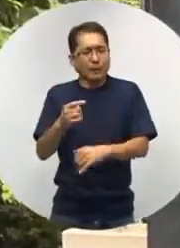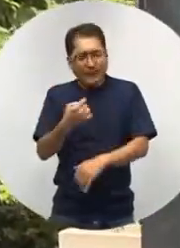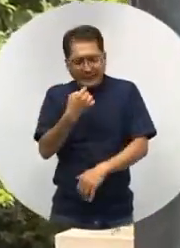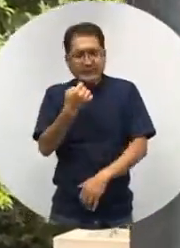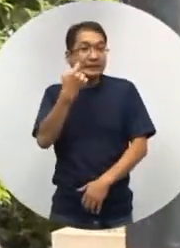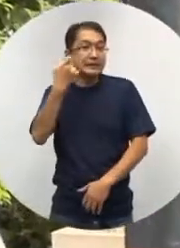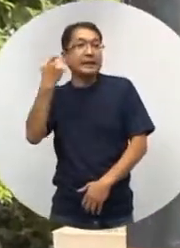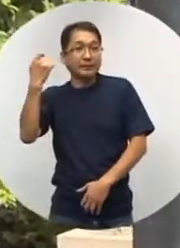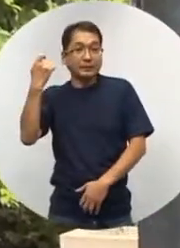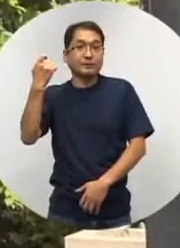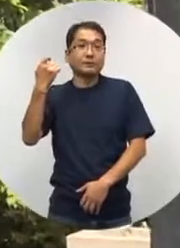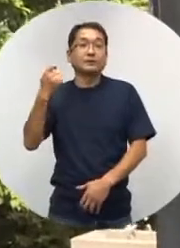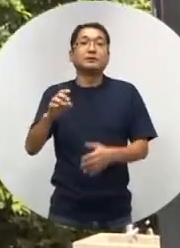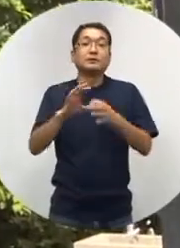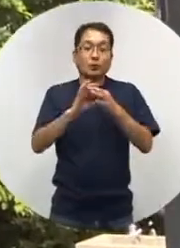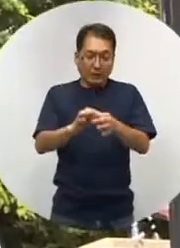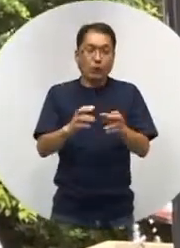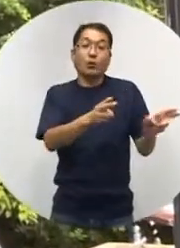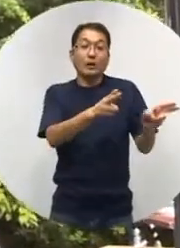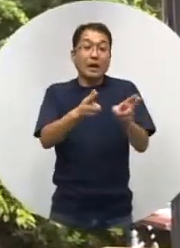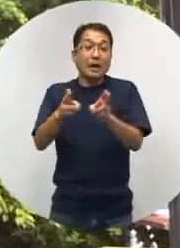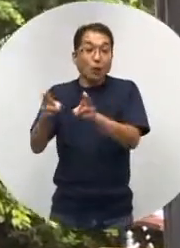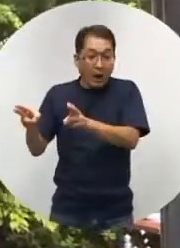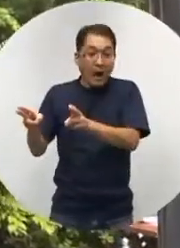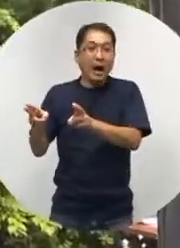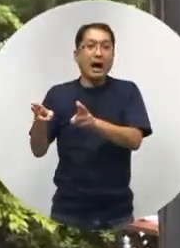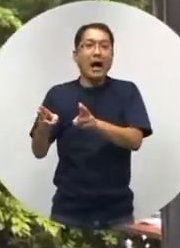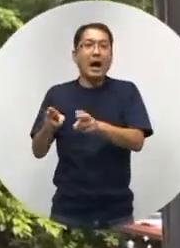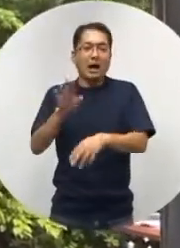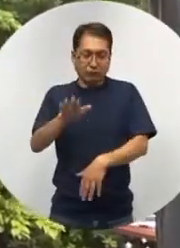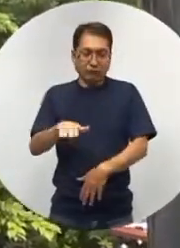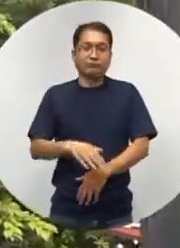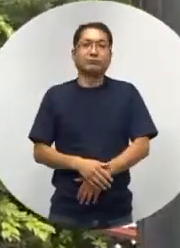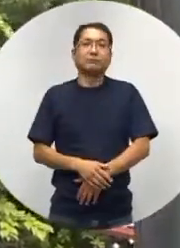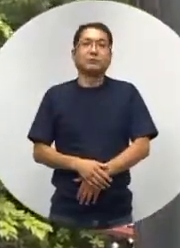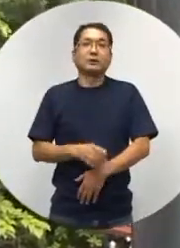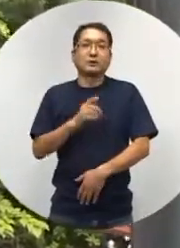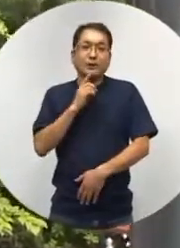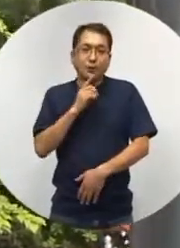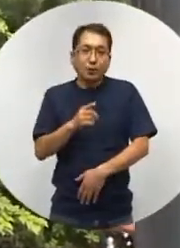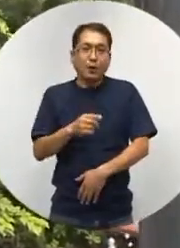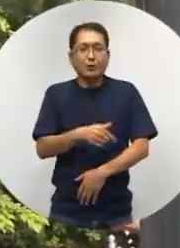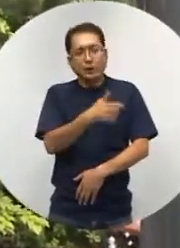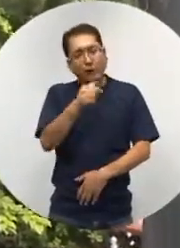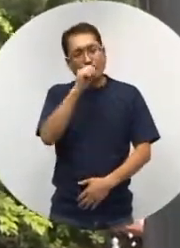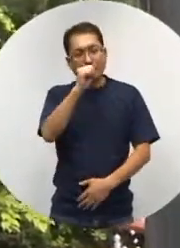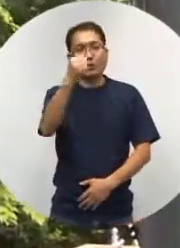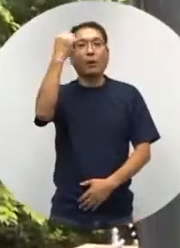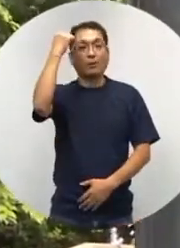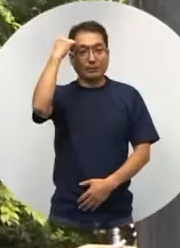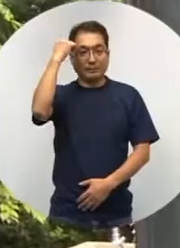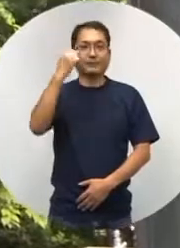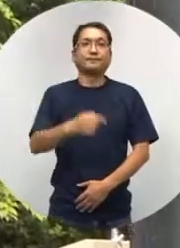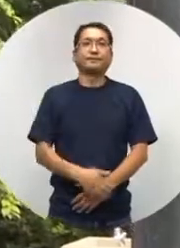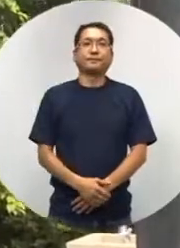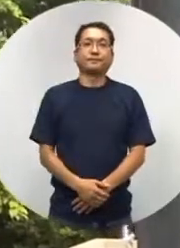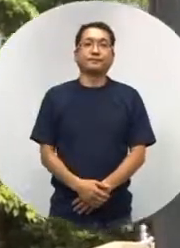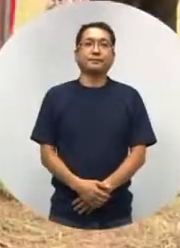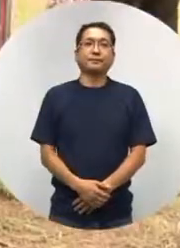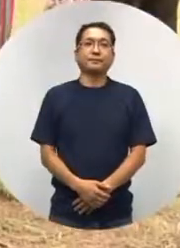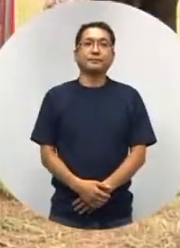りますので、こういう制度が あるということはとってもいいことだと思いますけど、は